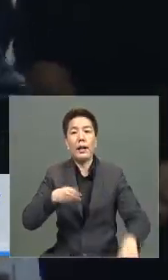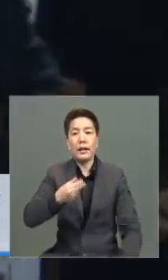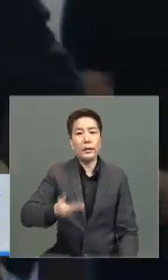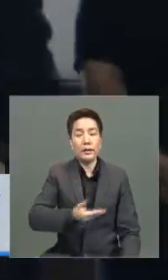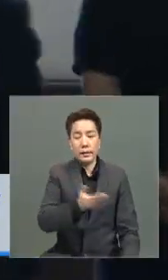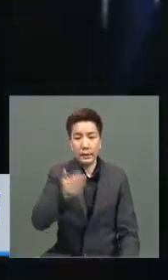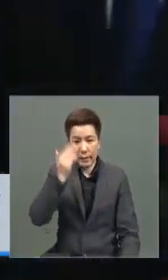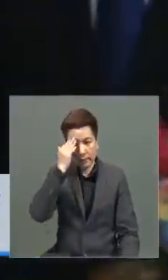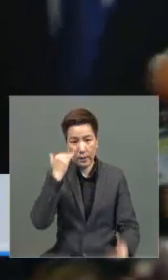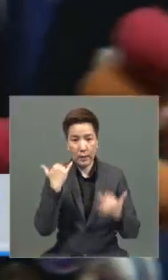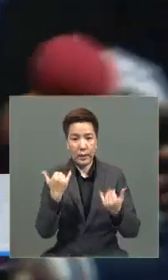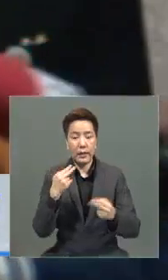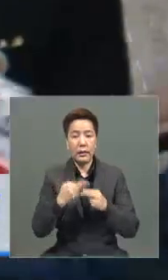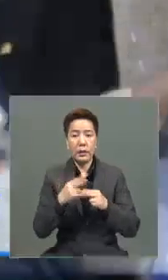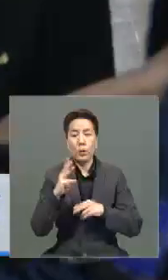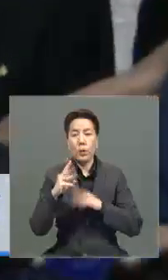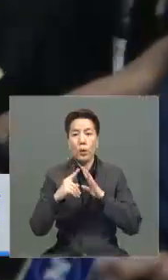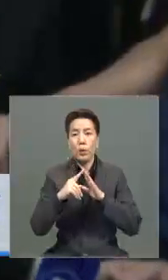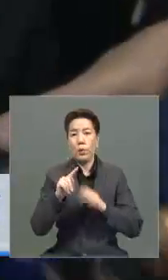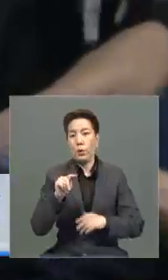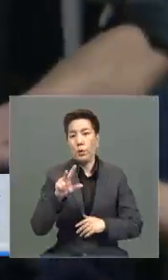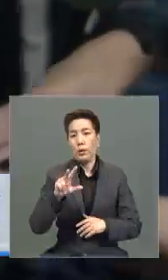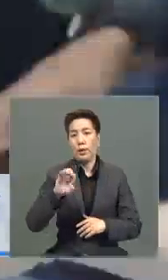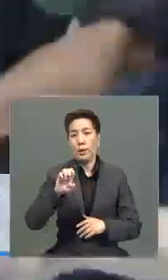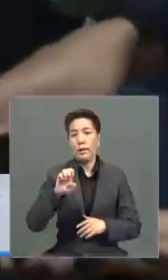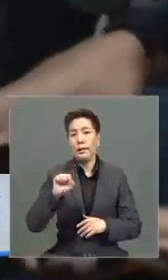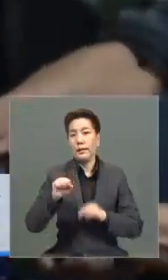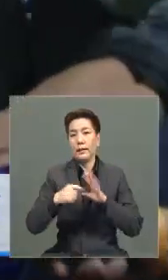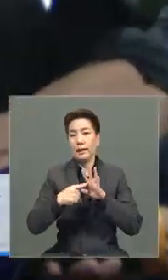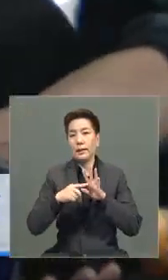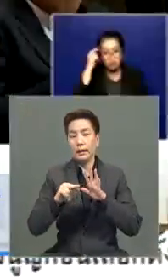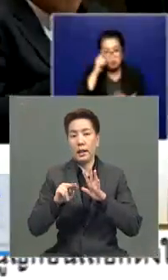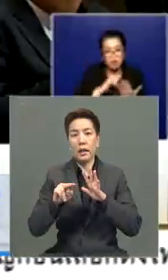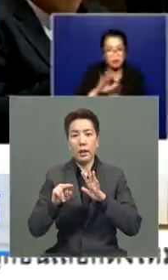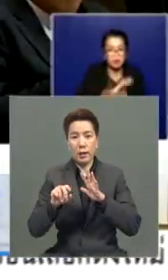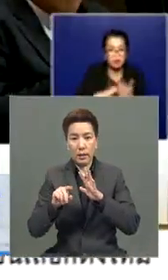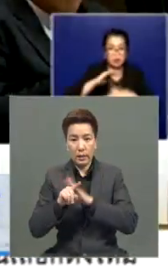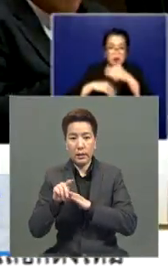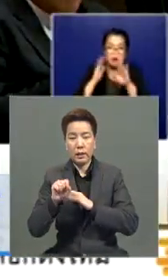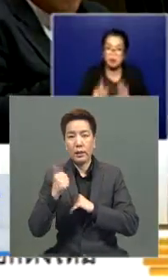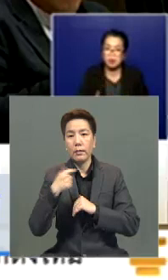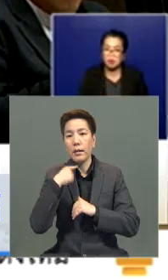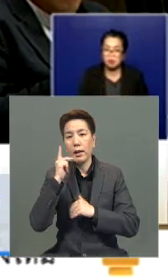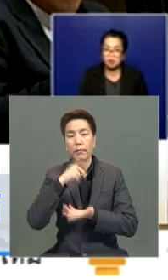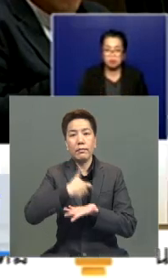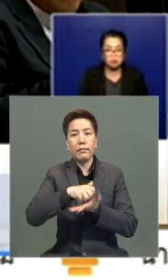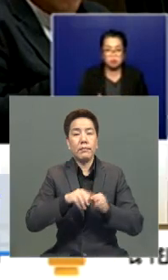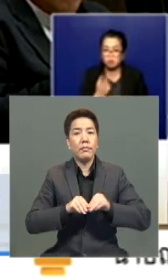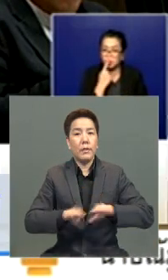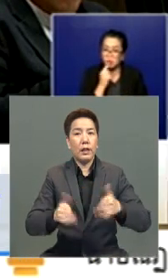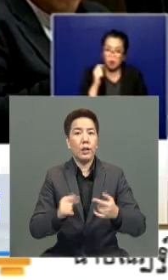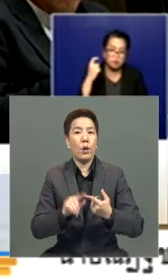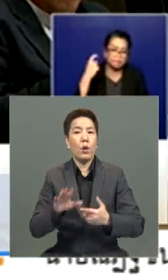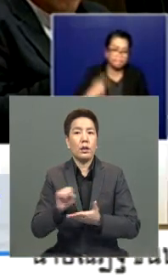แต่ก็มีรายงานว่านายวุฒิชัยดูที่ 3ตามชายครับในการที่การสถาบันพระปกเกล้าเตรียมแถลงข่าวเกี่ยวกับโครงสร้างของ